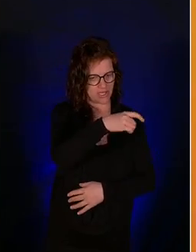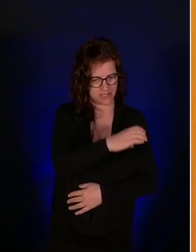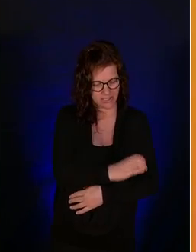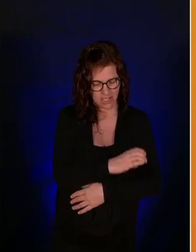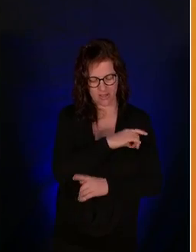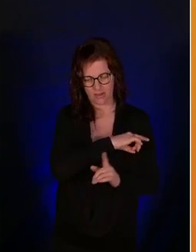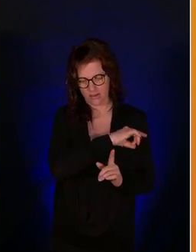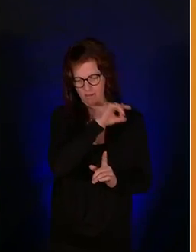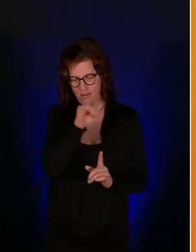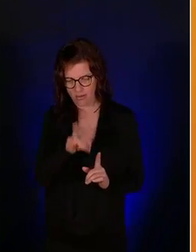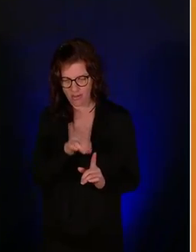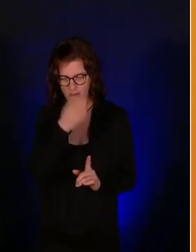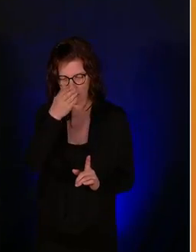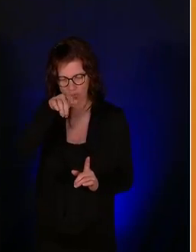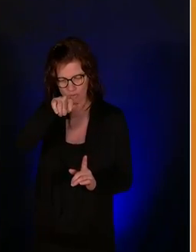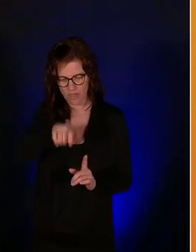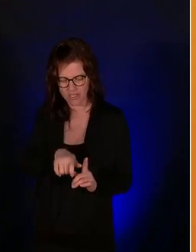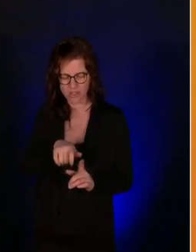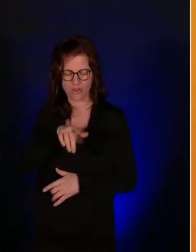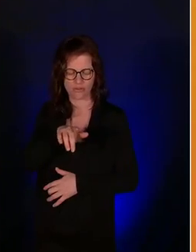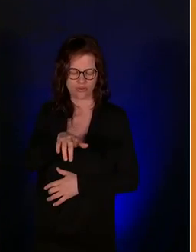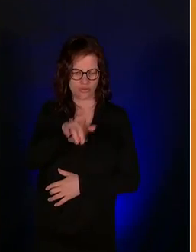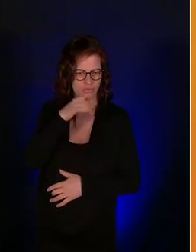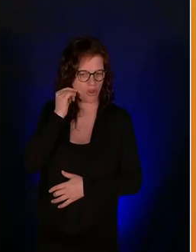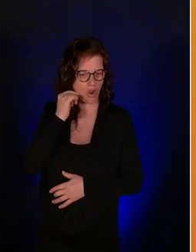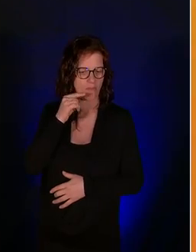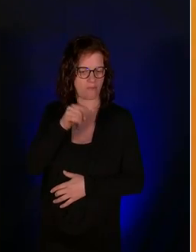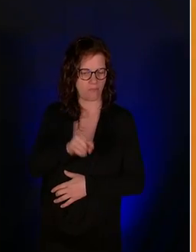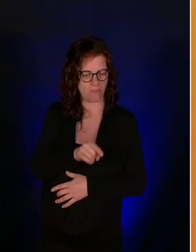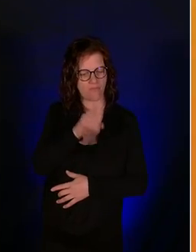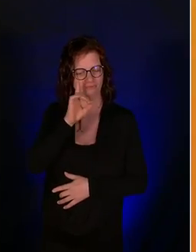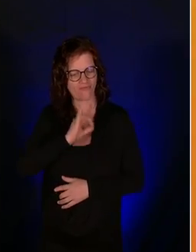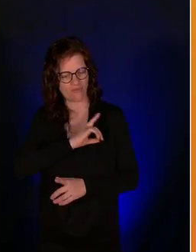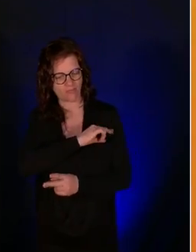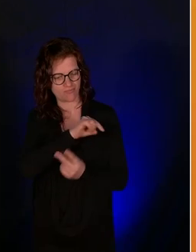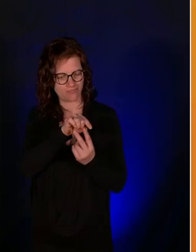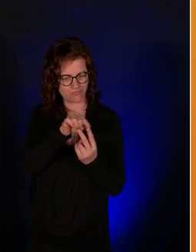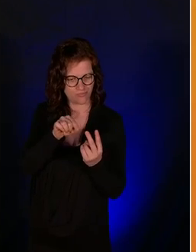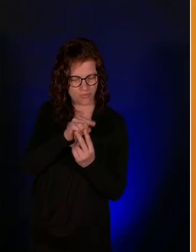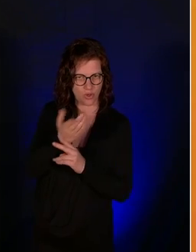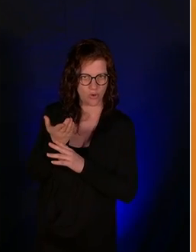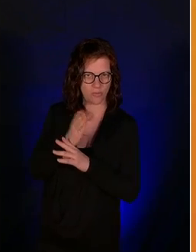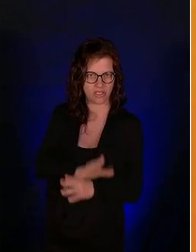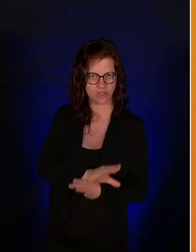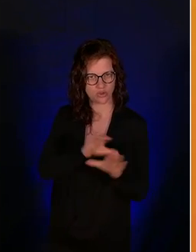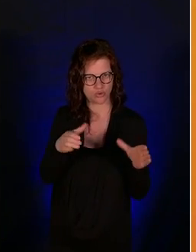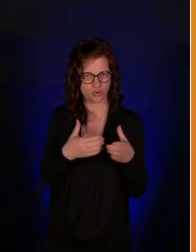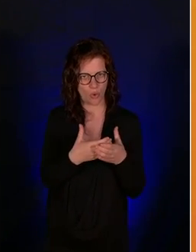Bienvenue à Jean-Christophe Célin et Hélène Lecacheux qui représentent le Parti de